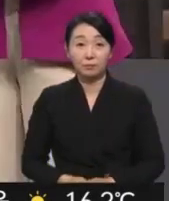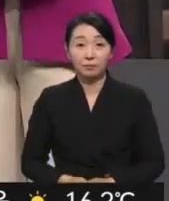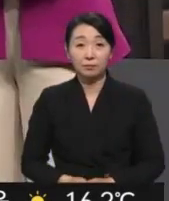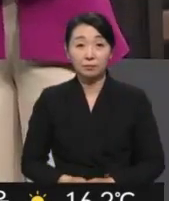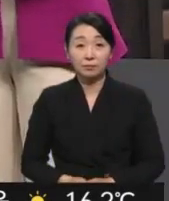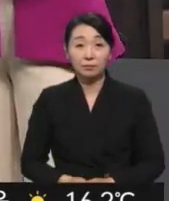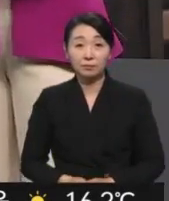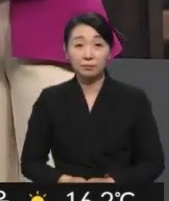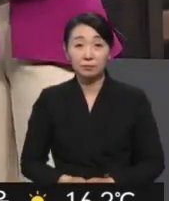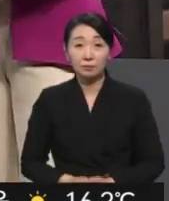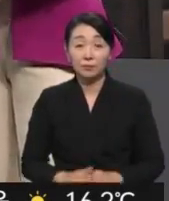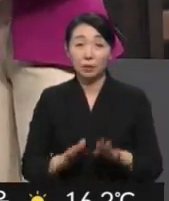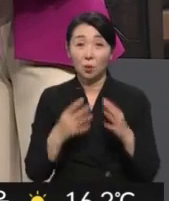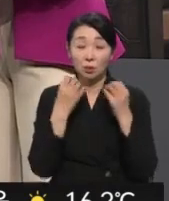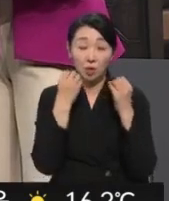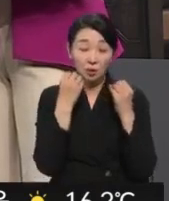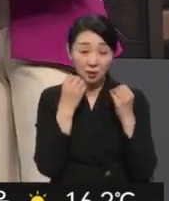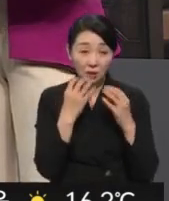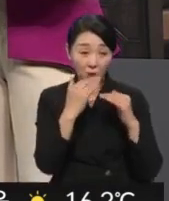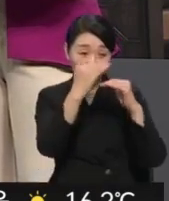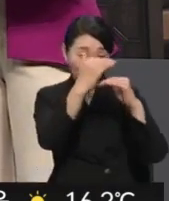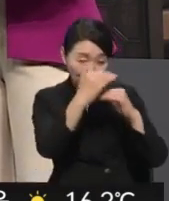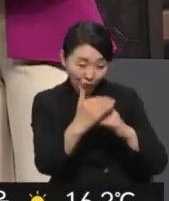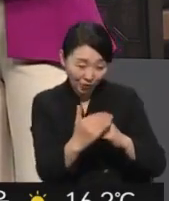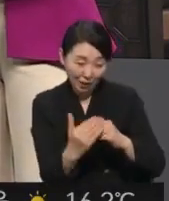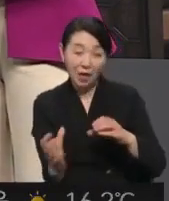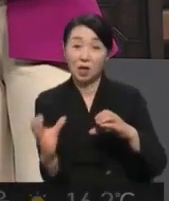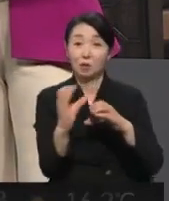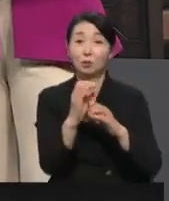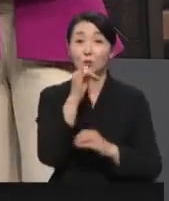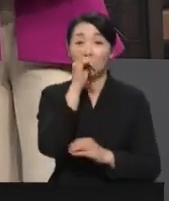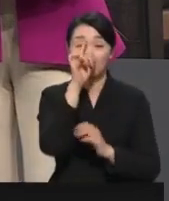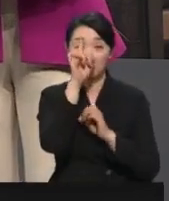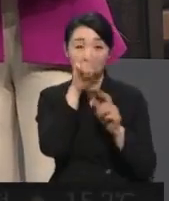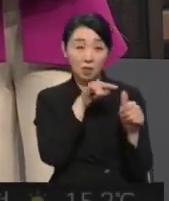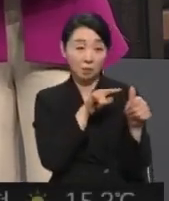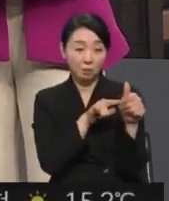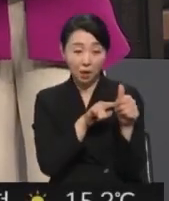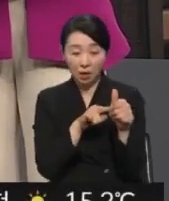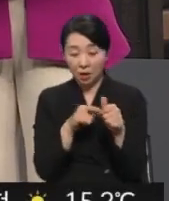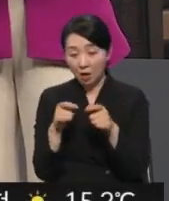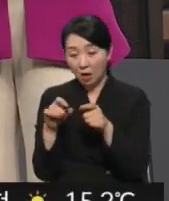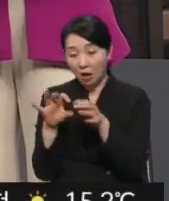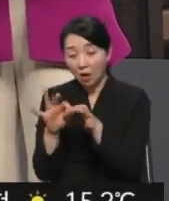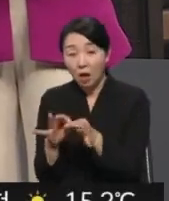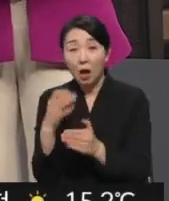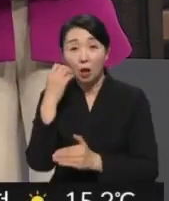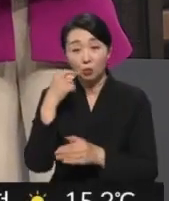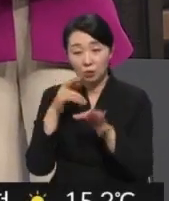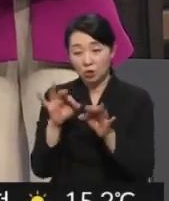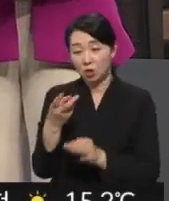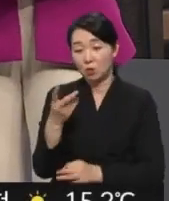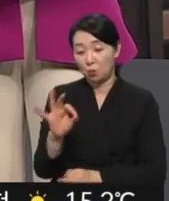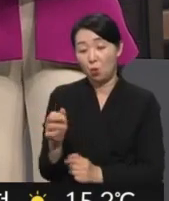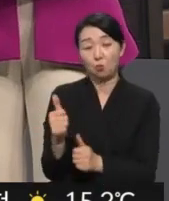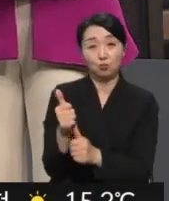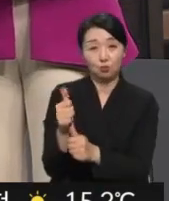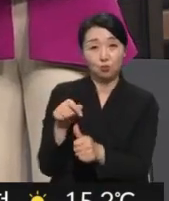네, 여기에 오늘 새로운 수사 속보 들어왔습니다. 이 대표의 최측근으로 꼽히는 민주연구원 김용